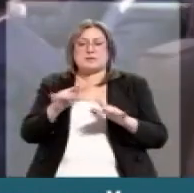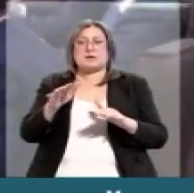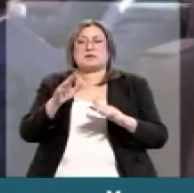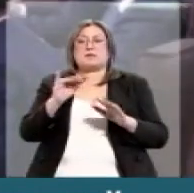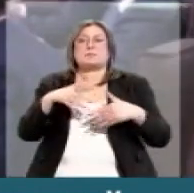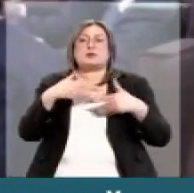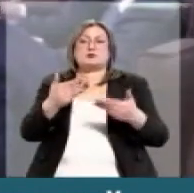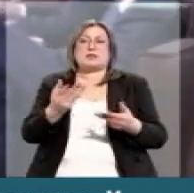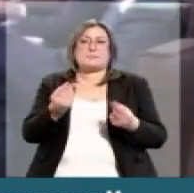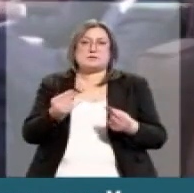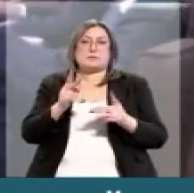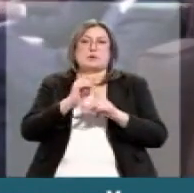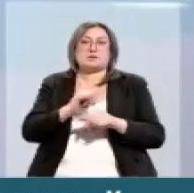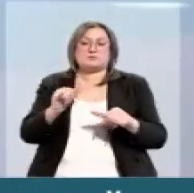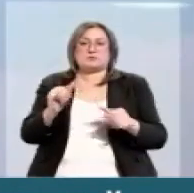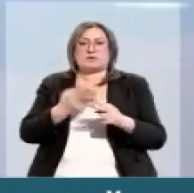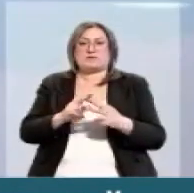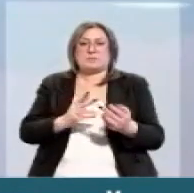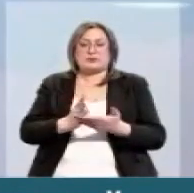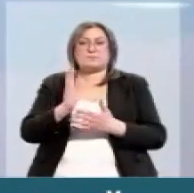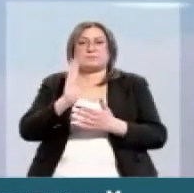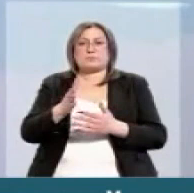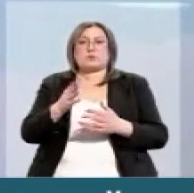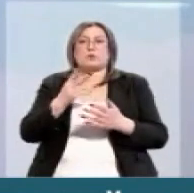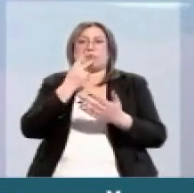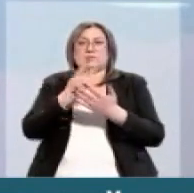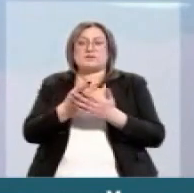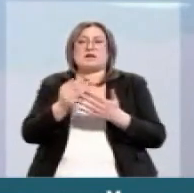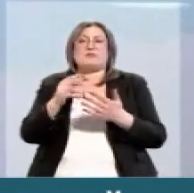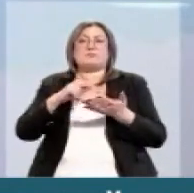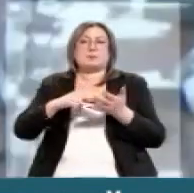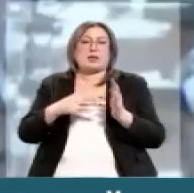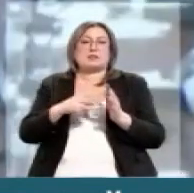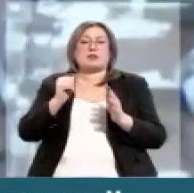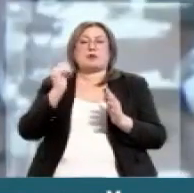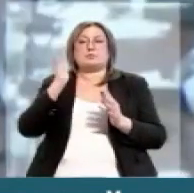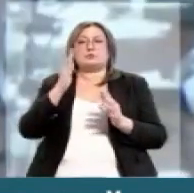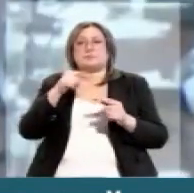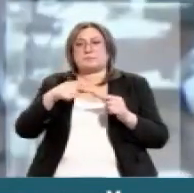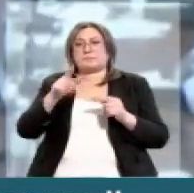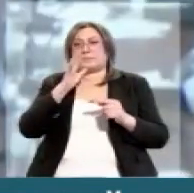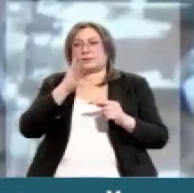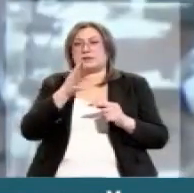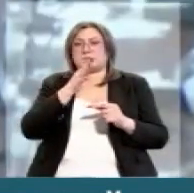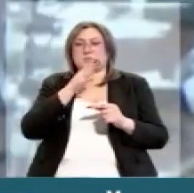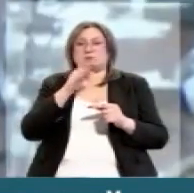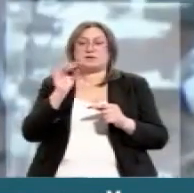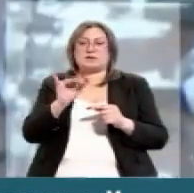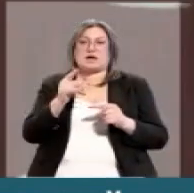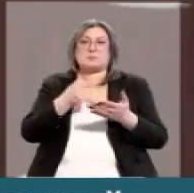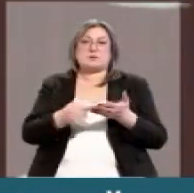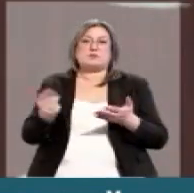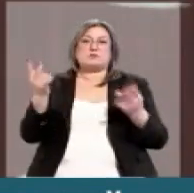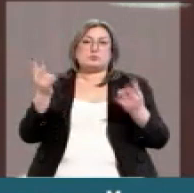конструктивные предложения бизнеса по развитию отрасли будут отражены в отраслевых концепциях на предстоящий пятилетний период. При этом он